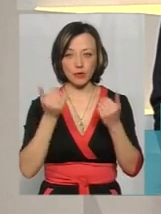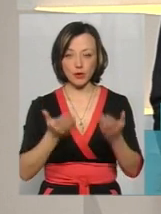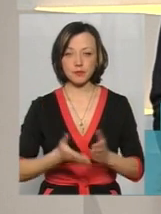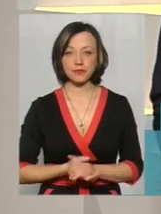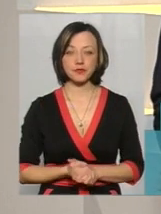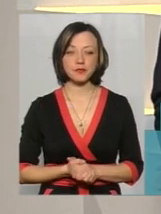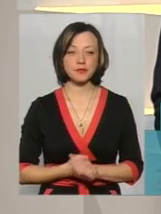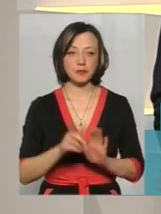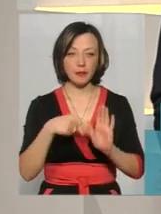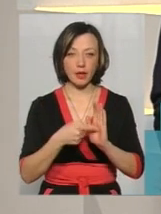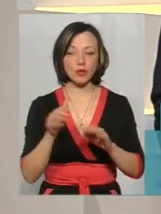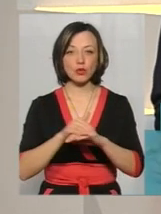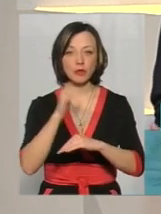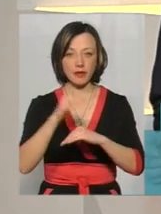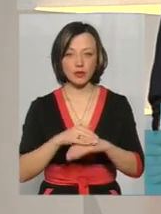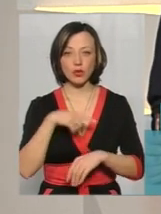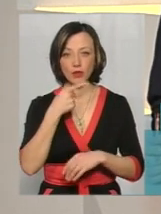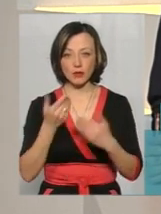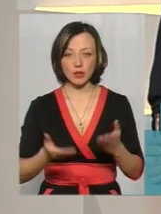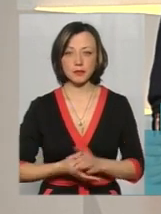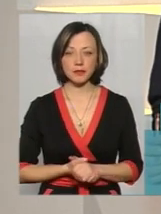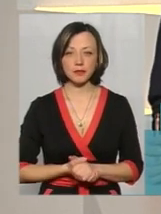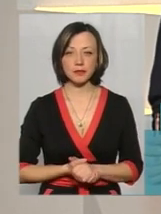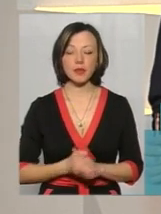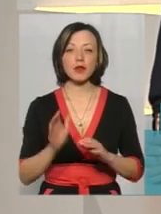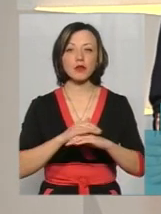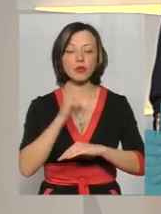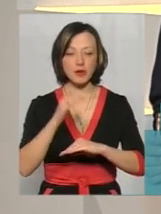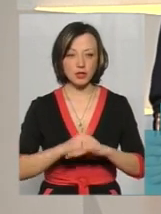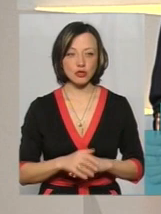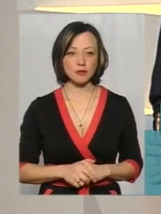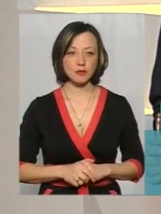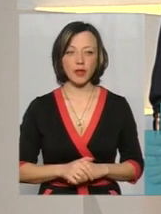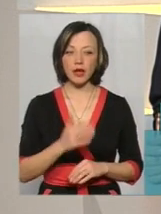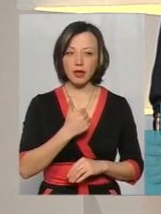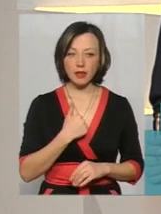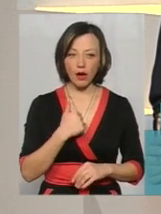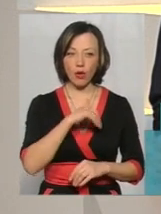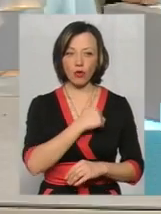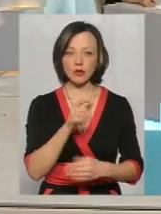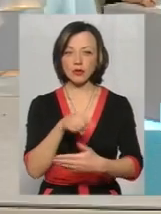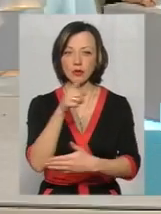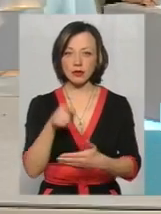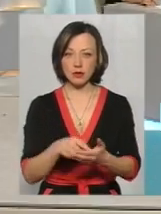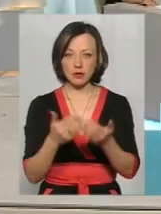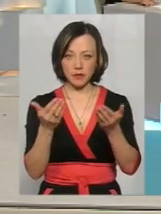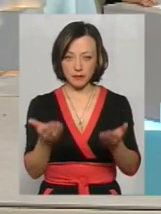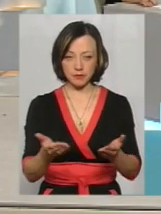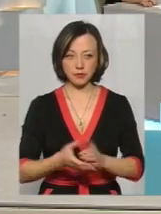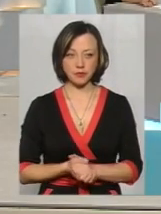його питання. Добрий вечір, ви в ефірі. Добрий вечір. Добрий вечір. Я хочу задати запитання пану